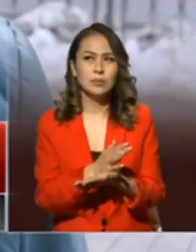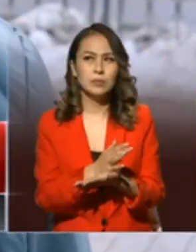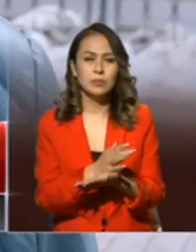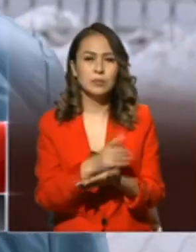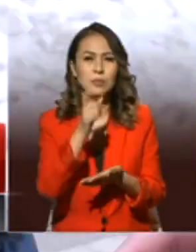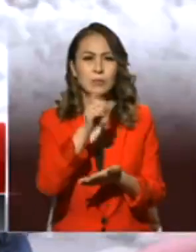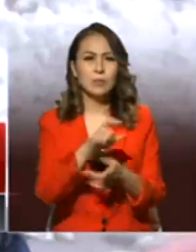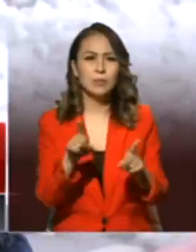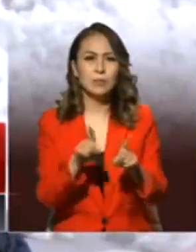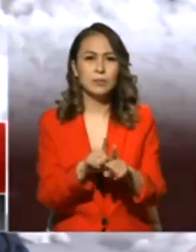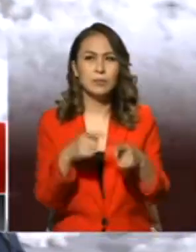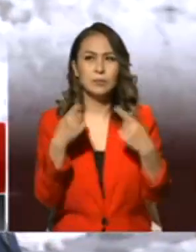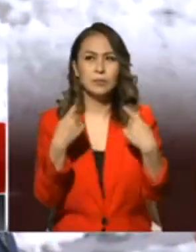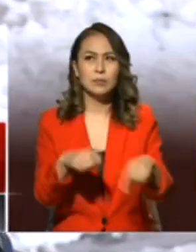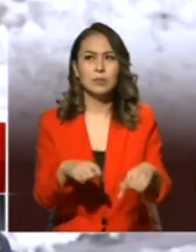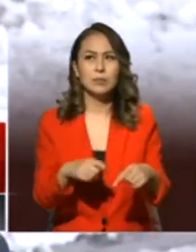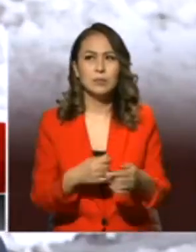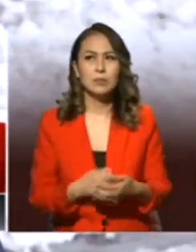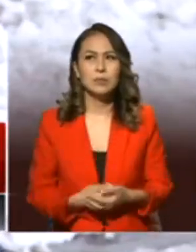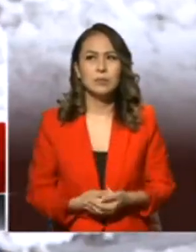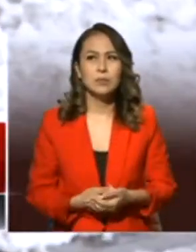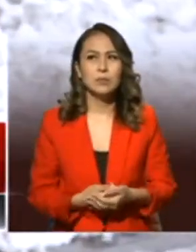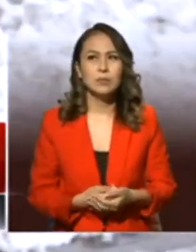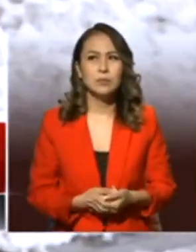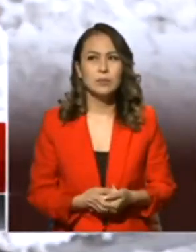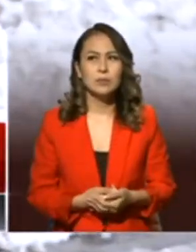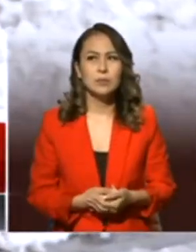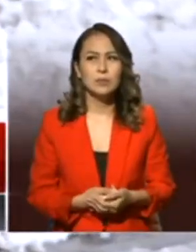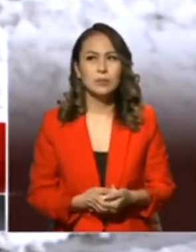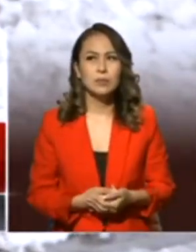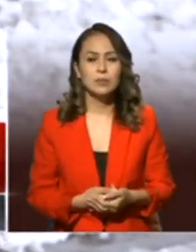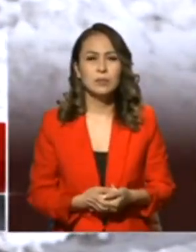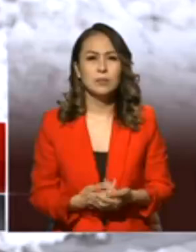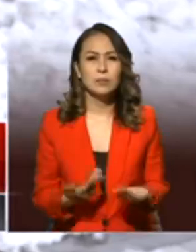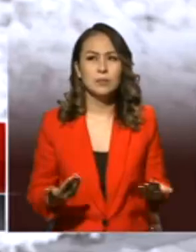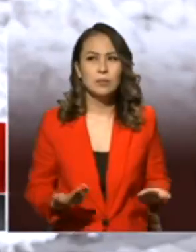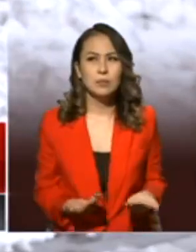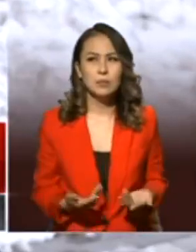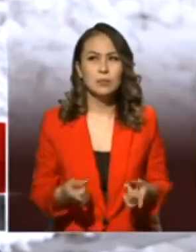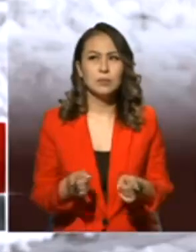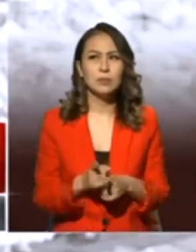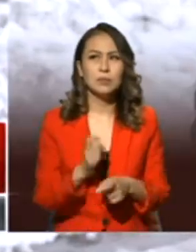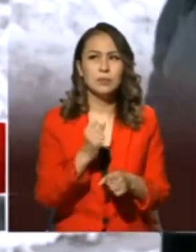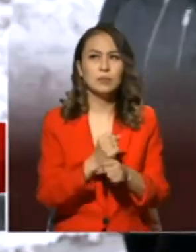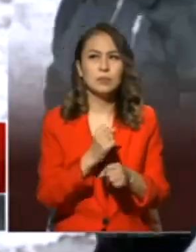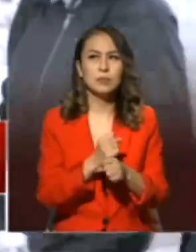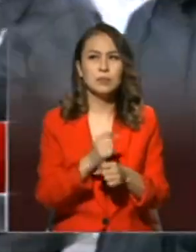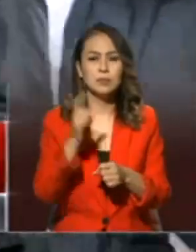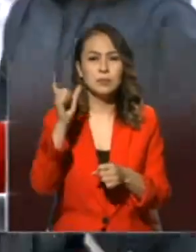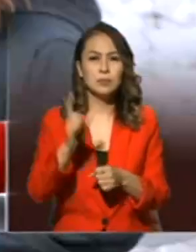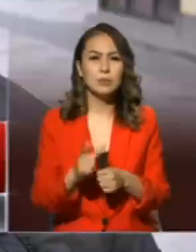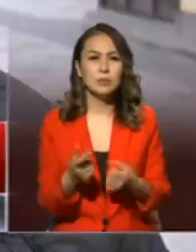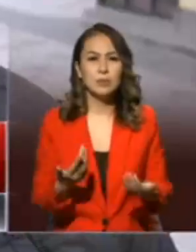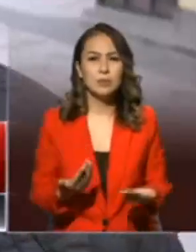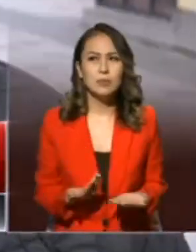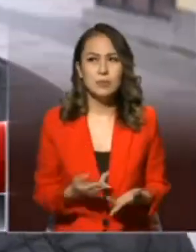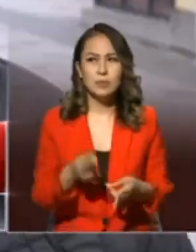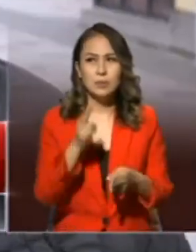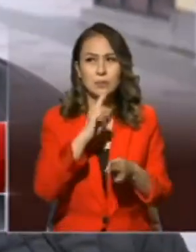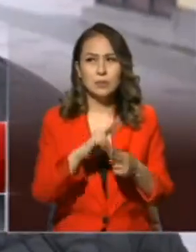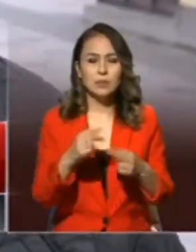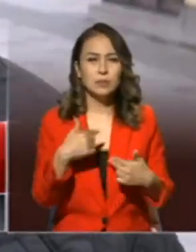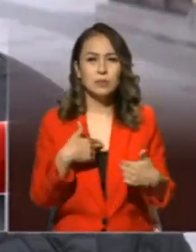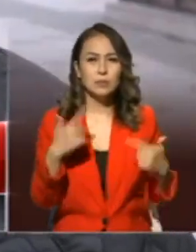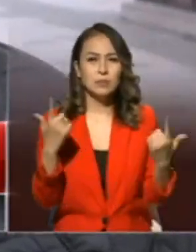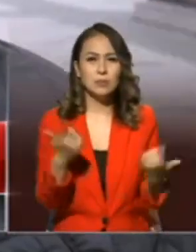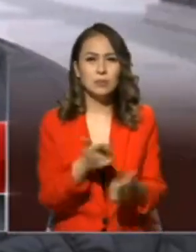сатқанмен тең ғой. Біреу өлмей, біреуге күн жоқ деген. Ананың күн жасап бересің, ананың күнінді құртасың. Жоқ, ондай